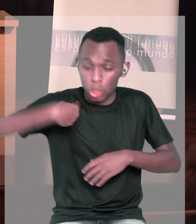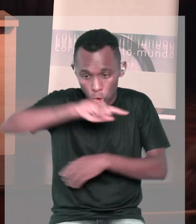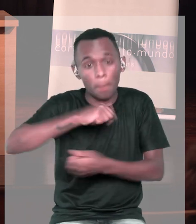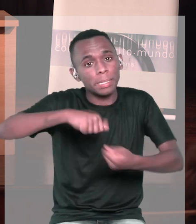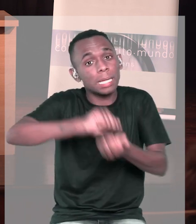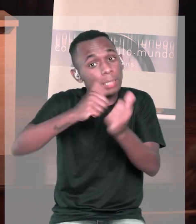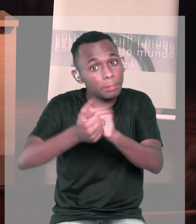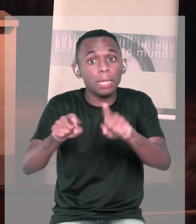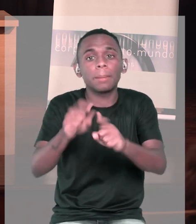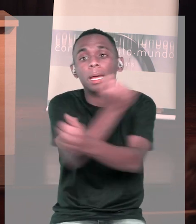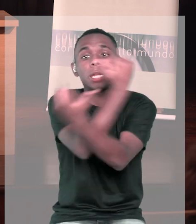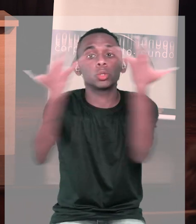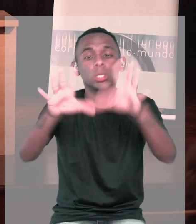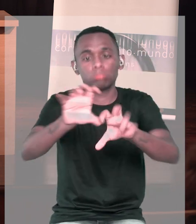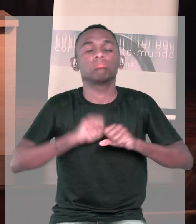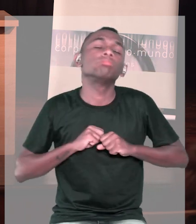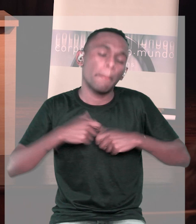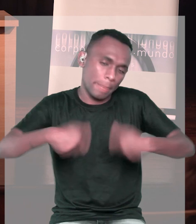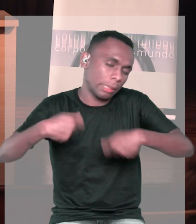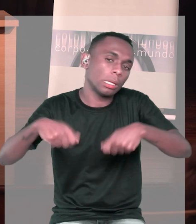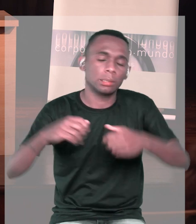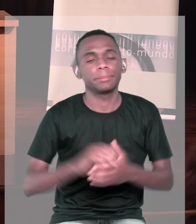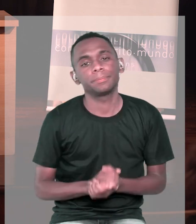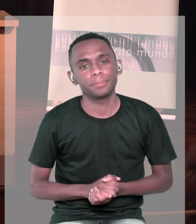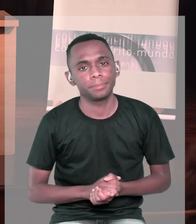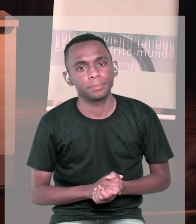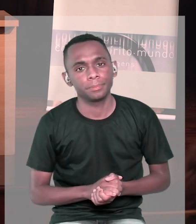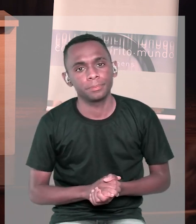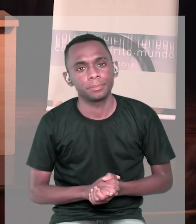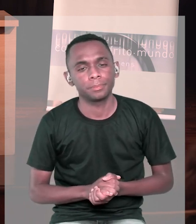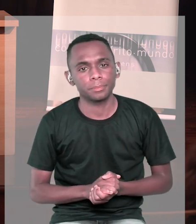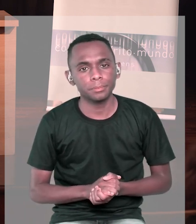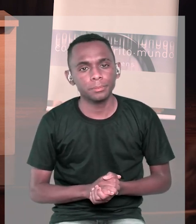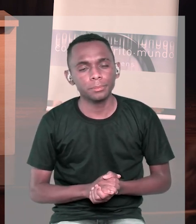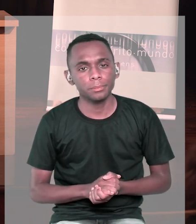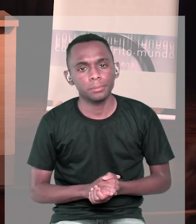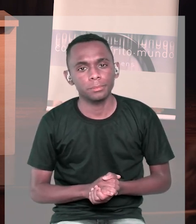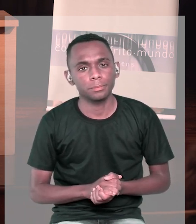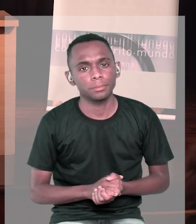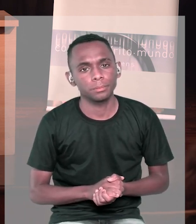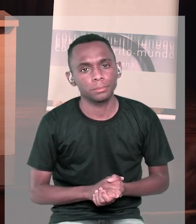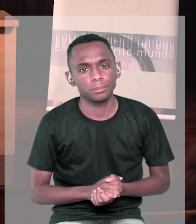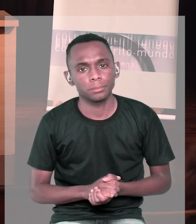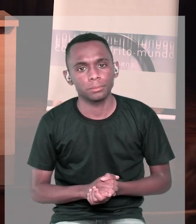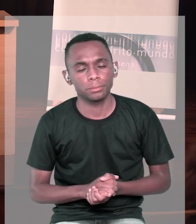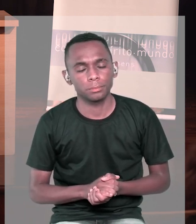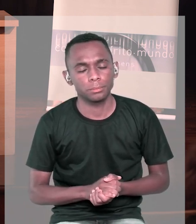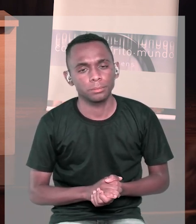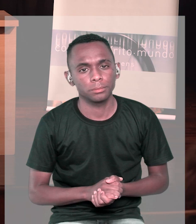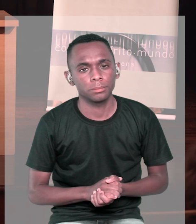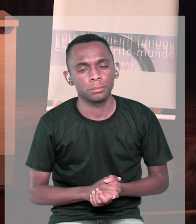apropriar da natureza que nos apropriou. Et le vivant s'approprie aussi le